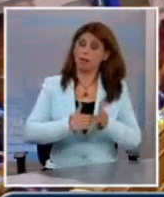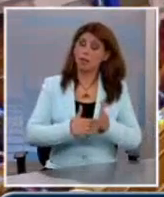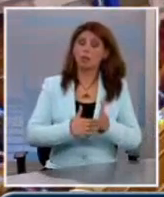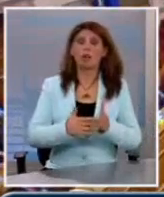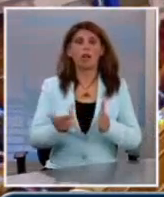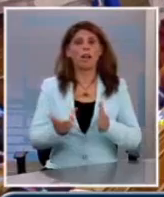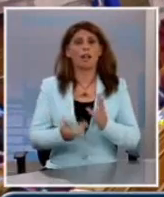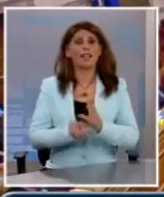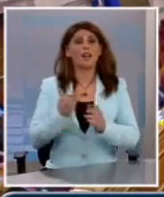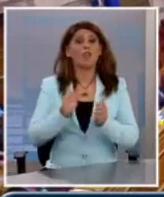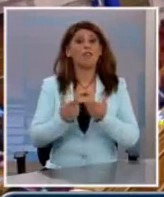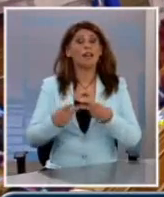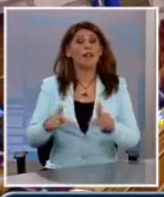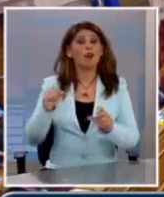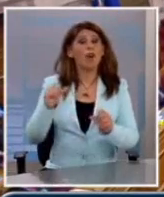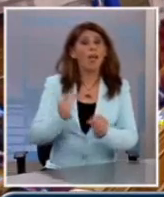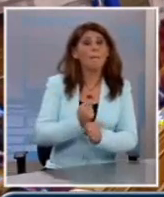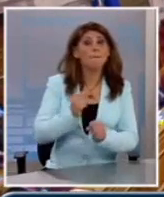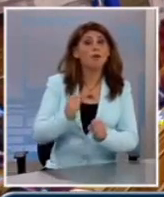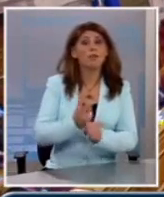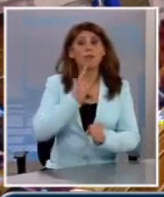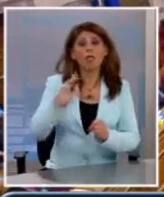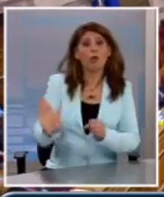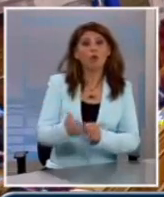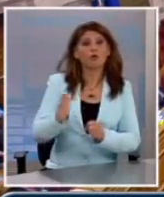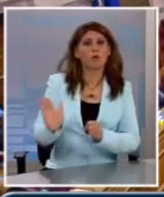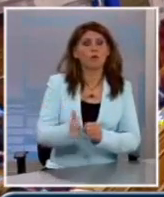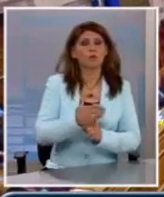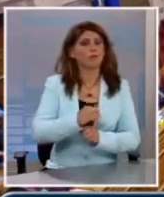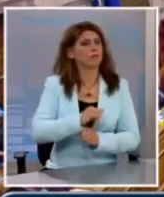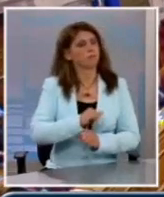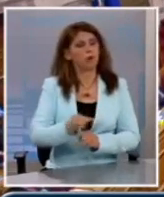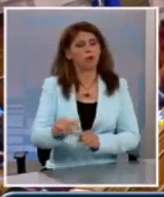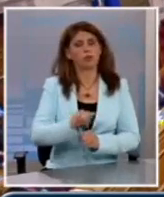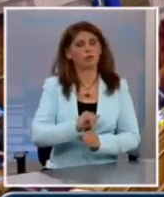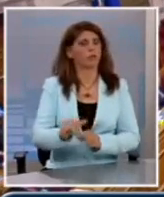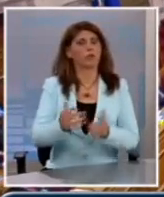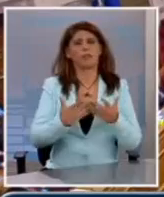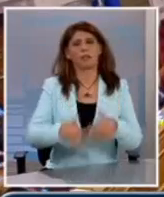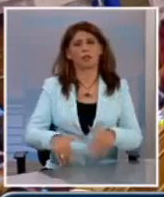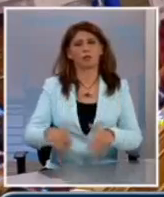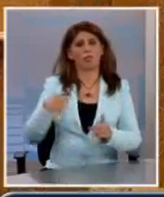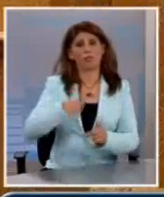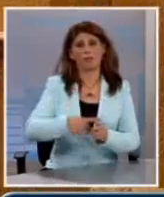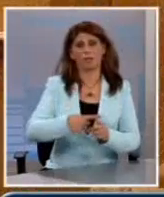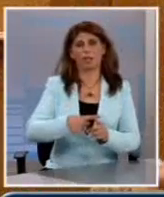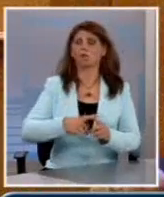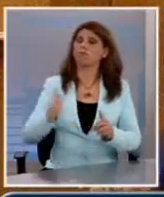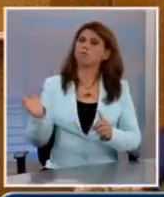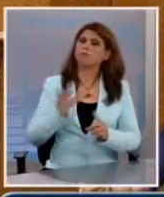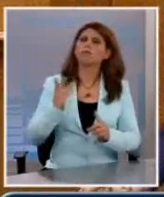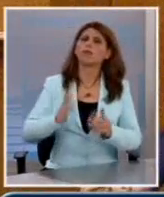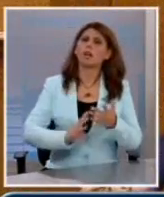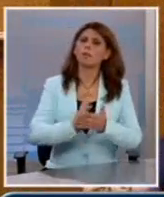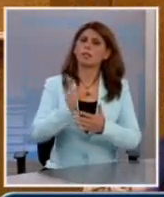μια νεοφιλελεύθερη αιμονή για απολύσεις που ποτέ μα ποτέ δεν λειτουργήσε ευεργετικά για οποιαδήποτε